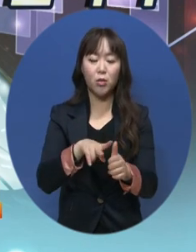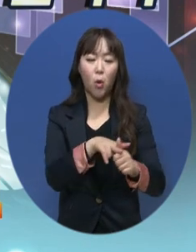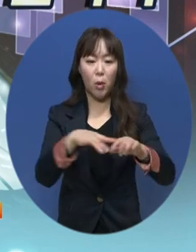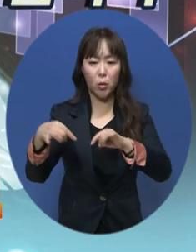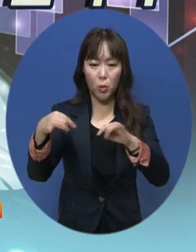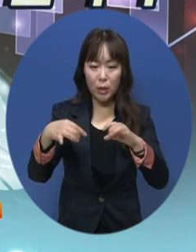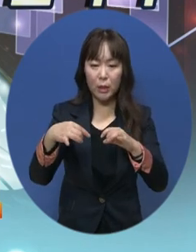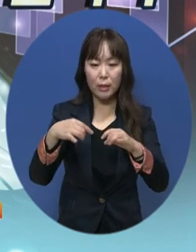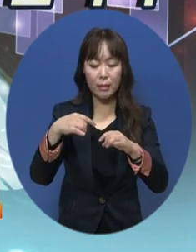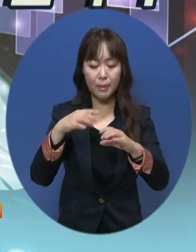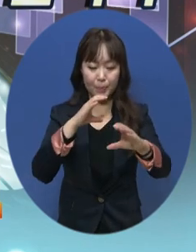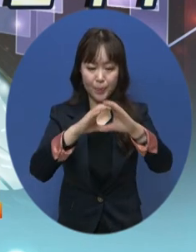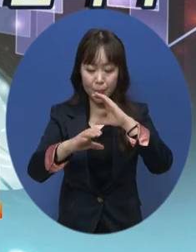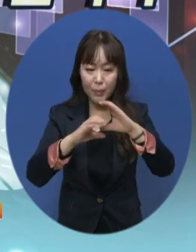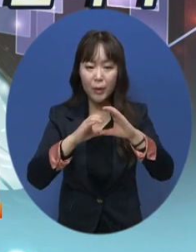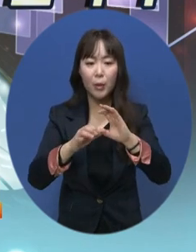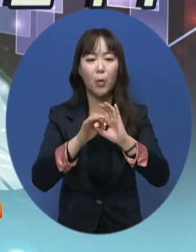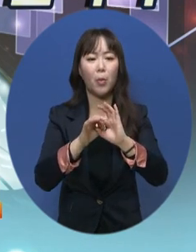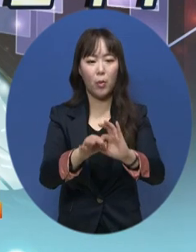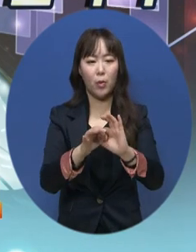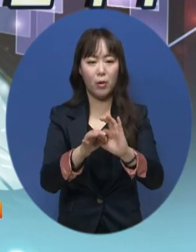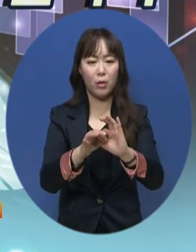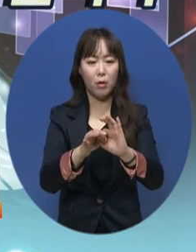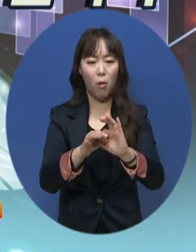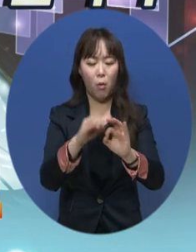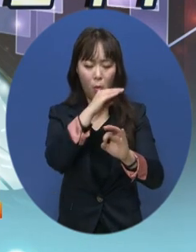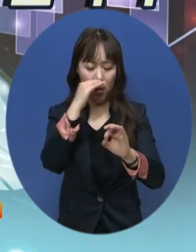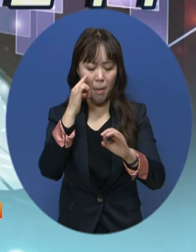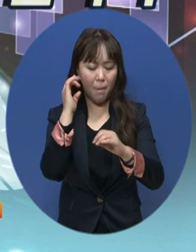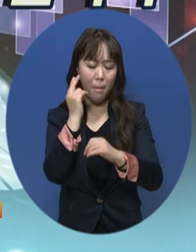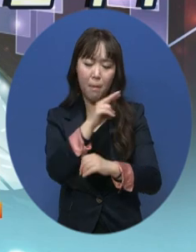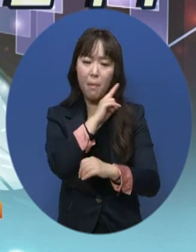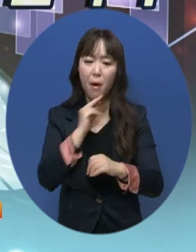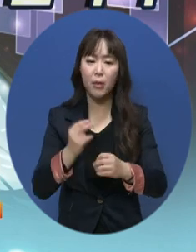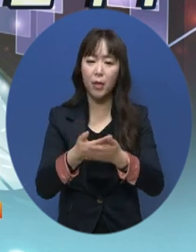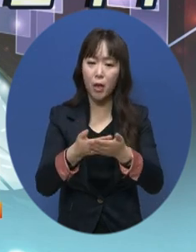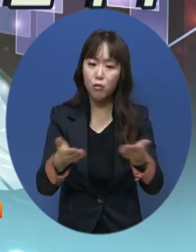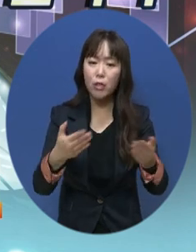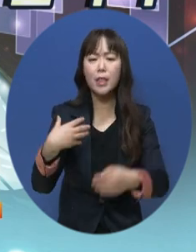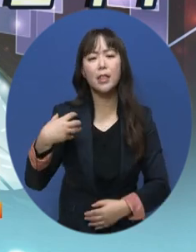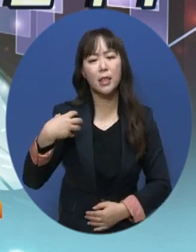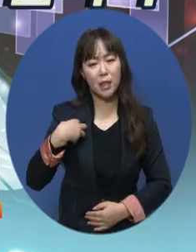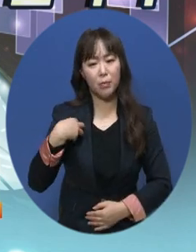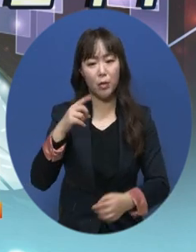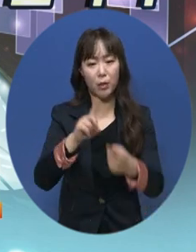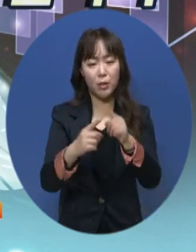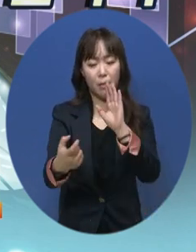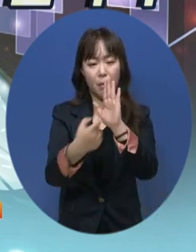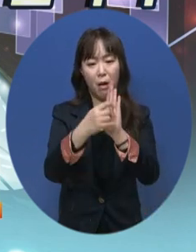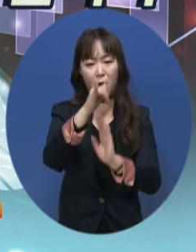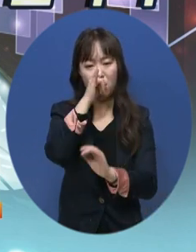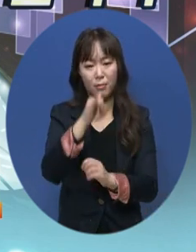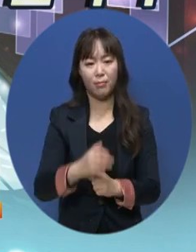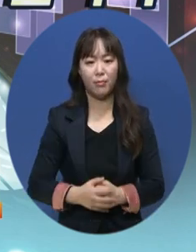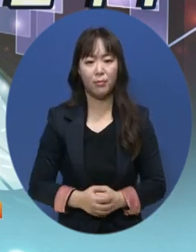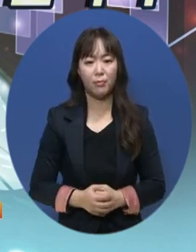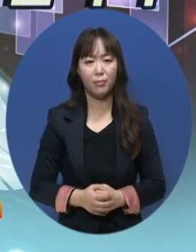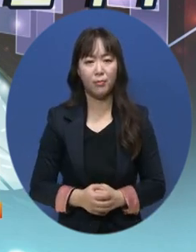정보통신 의사소통 등에서의 정당한 편의를 제공할 의무를 명시하고